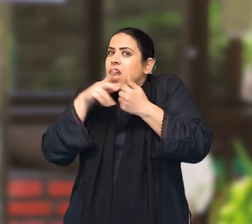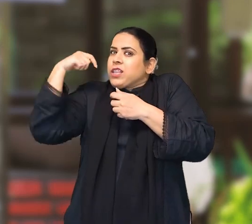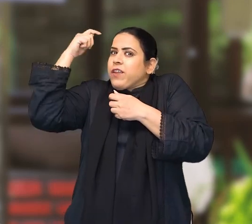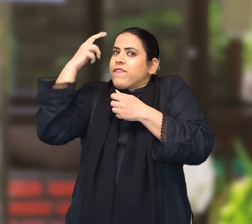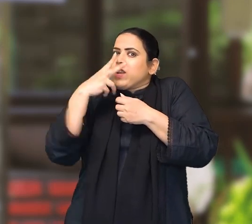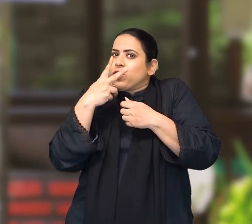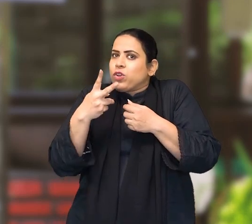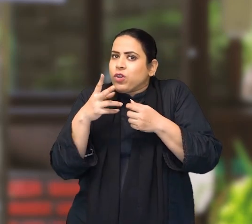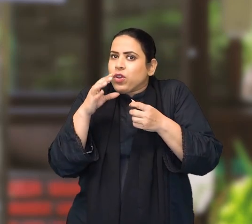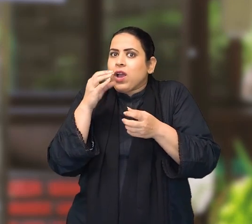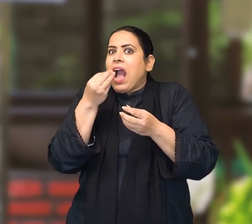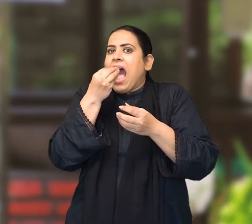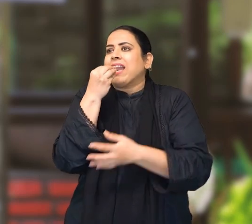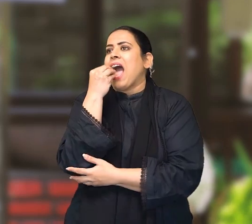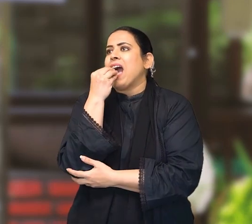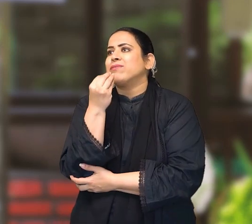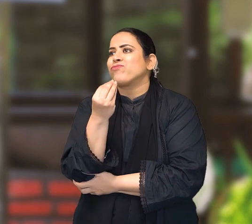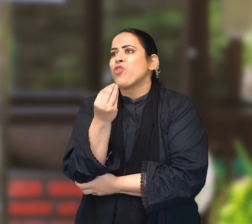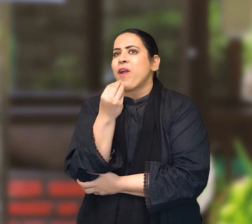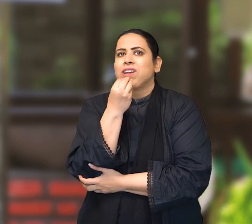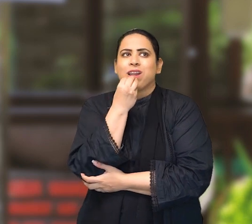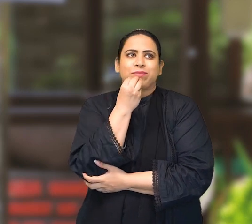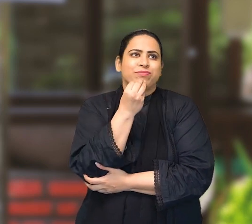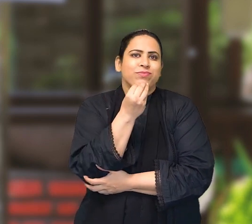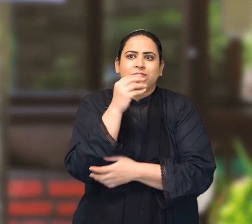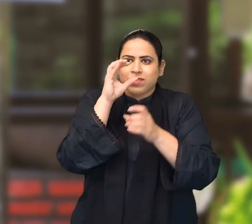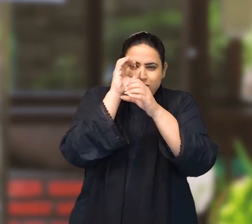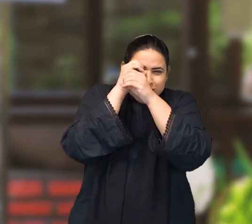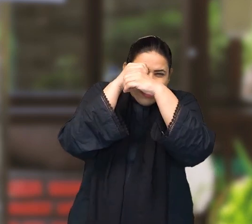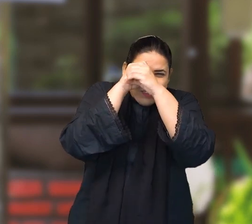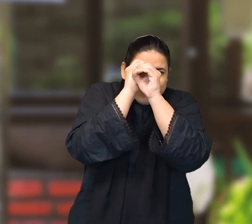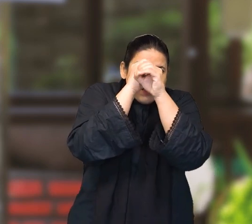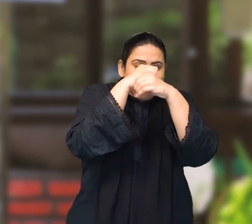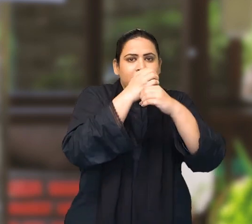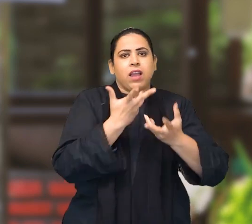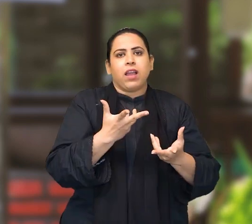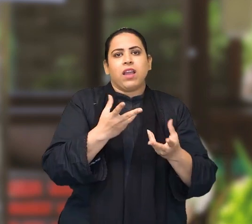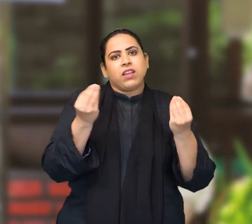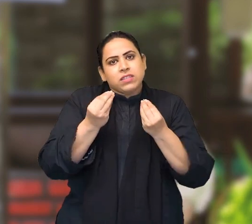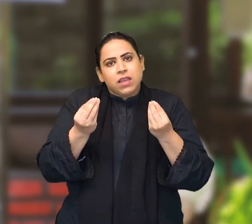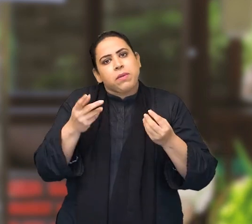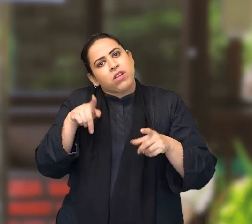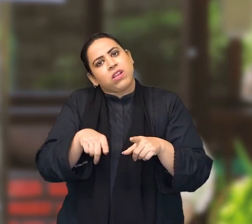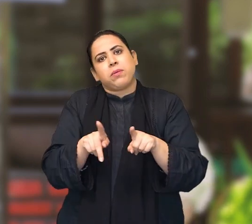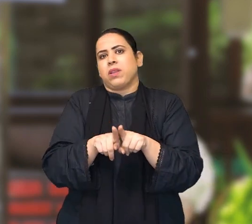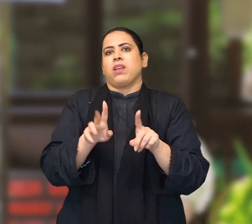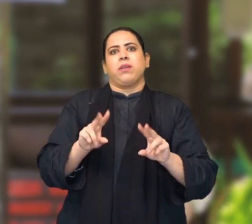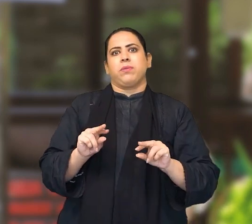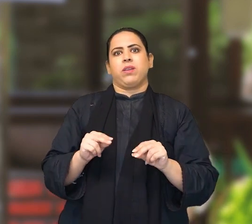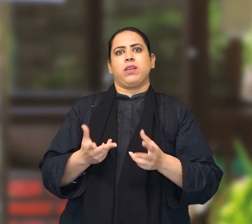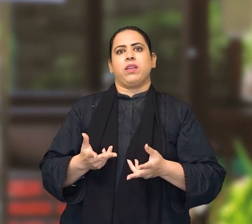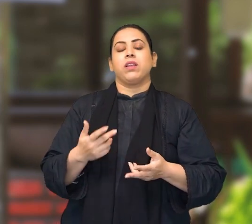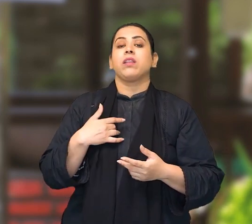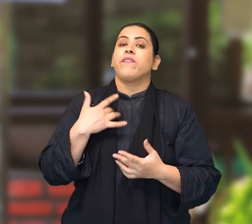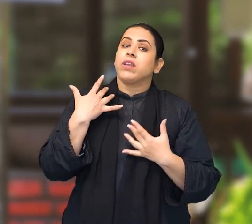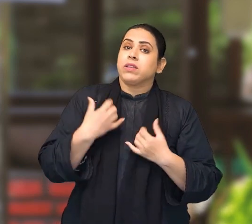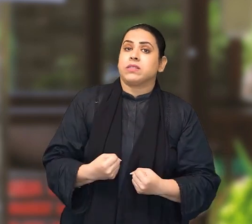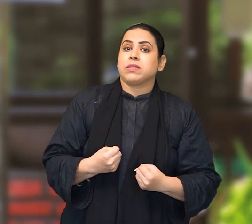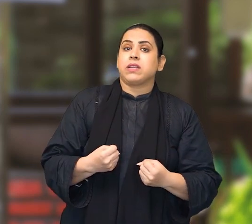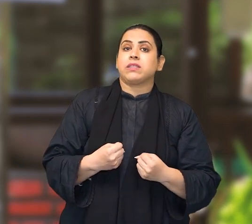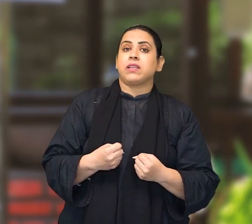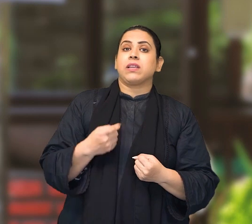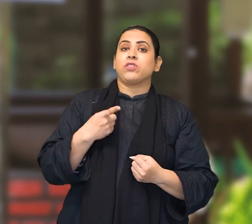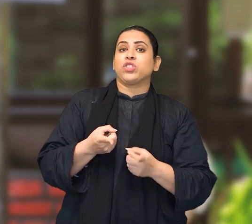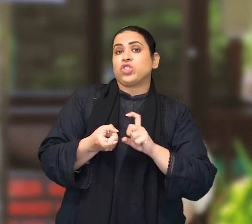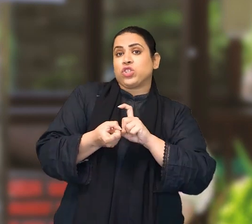की शादी की वीडियो फिल्म्स वगैरह भी देखते थे, कज़न की पुरानी फिल्म्स वगैरह देखा करते थे. तो हमें वो सिंपल नज़र आ रहा था. बट वी